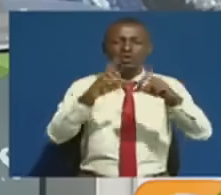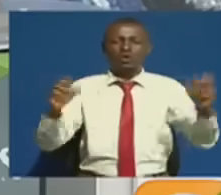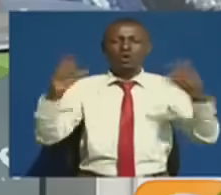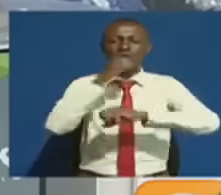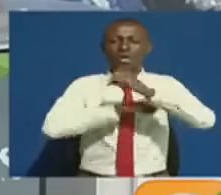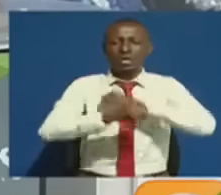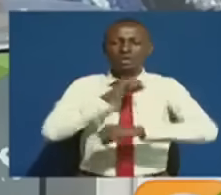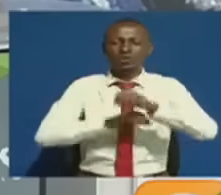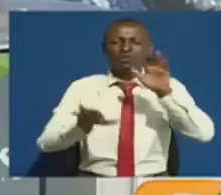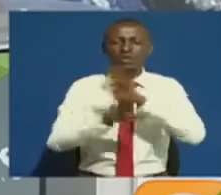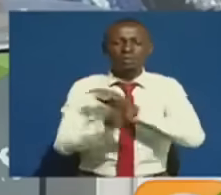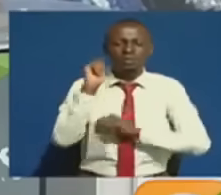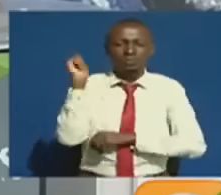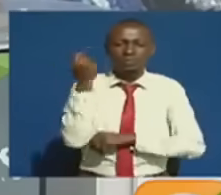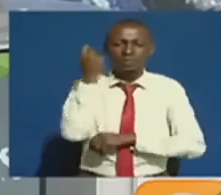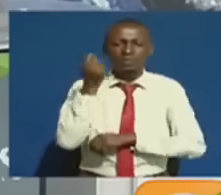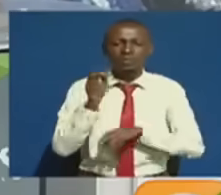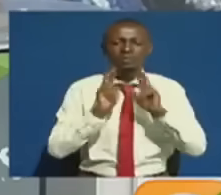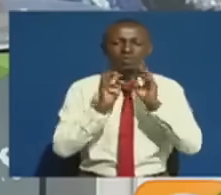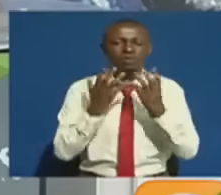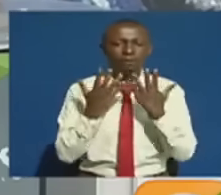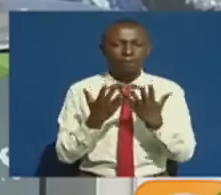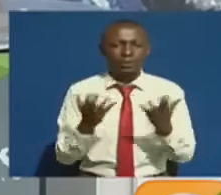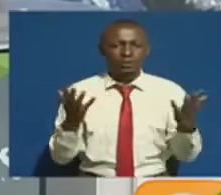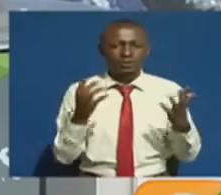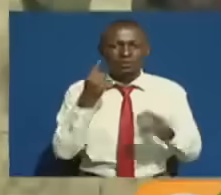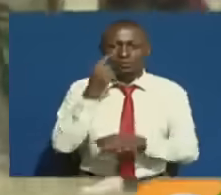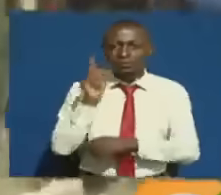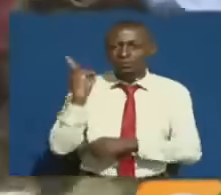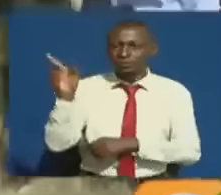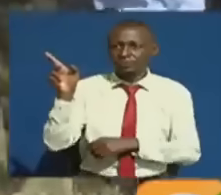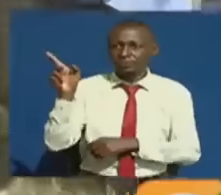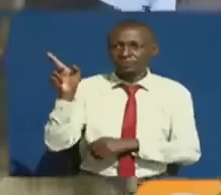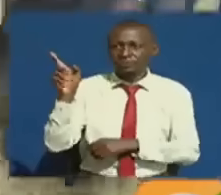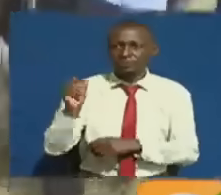rais. Nimrod Tabu sasa anatuarifu zaidi.